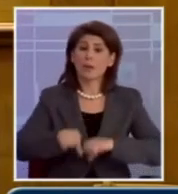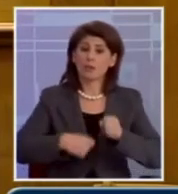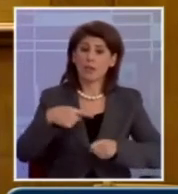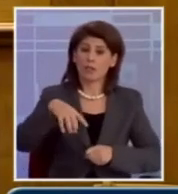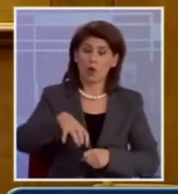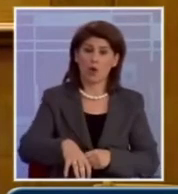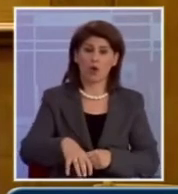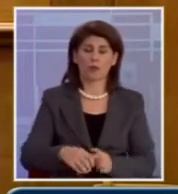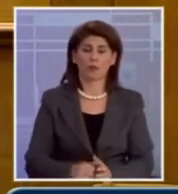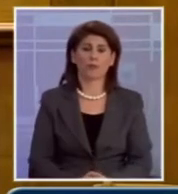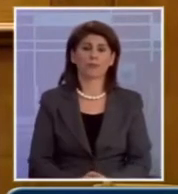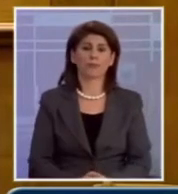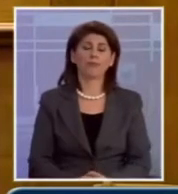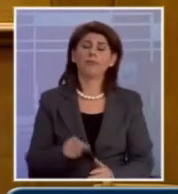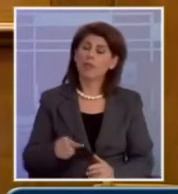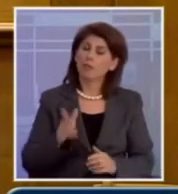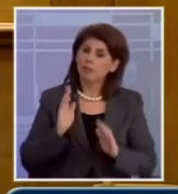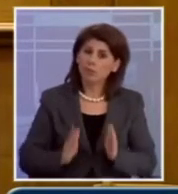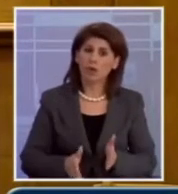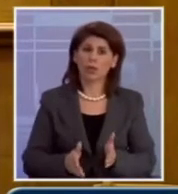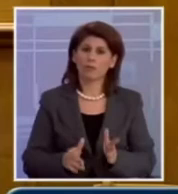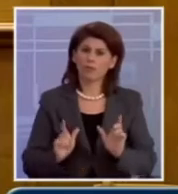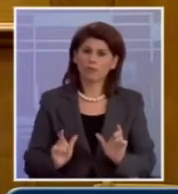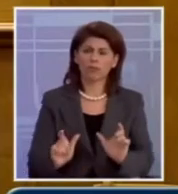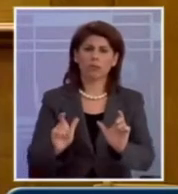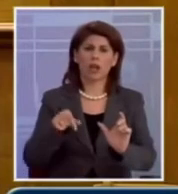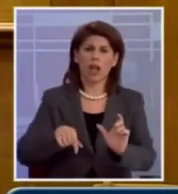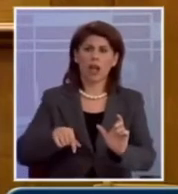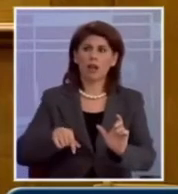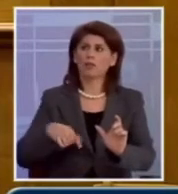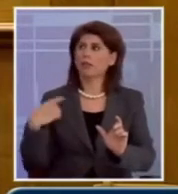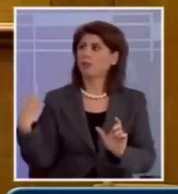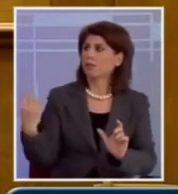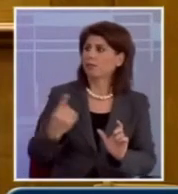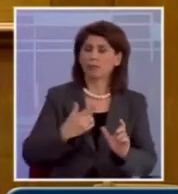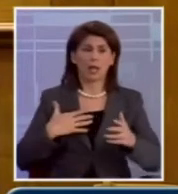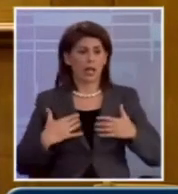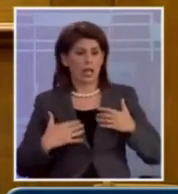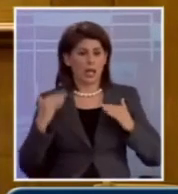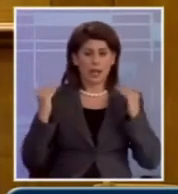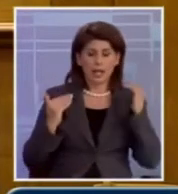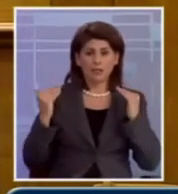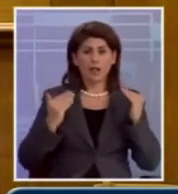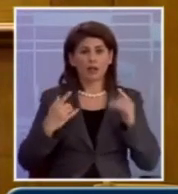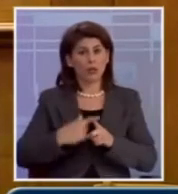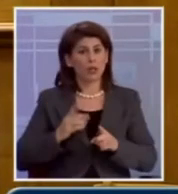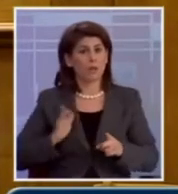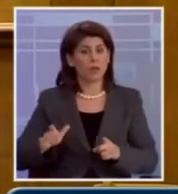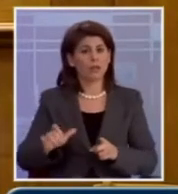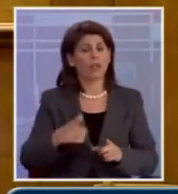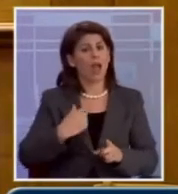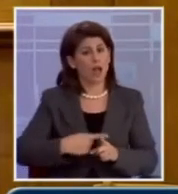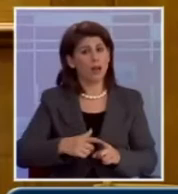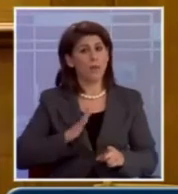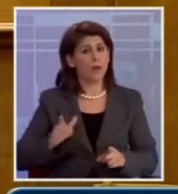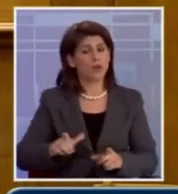χώρο, ικανή να αναχαιτήσει όλη αυτή την περιραίουσα ανασφάλεια του Έλληνα πολίτη. Να μπορεί ο Έλληνας πολίτης να